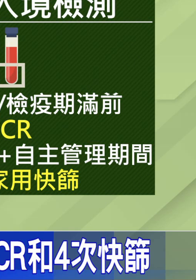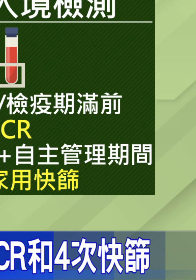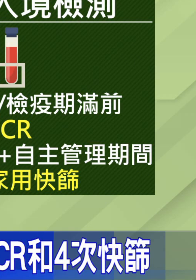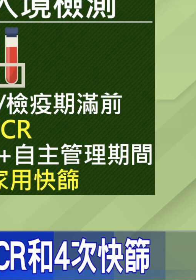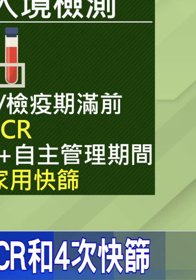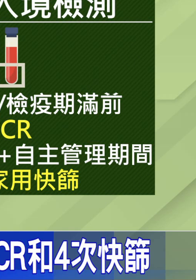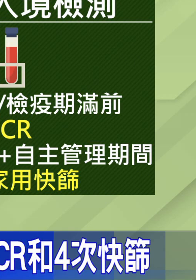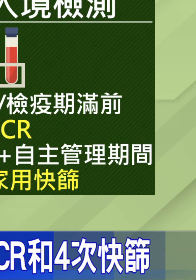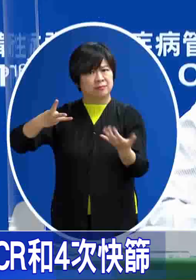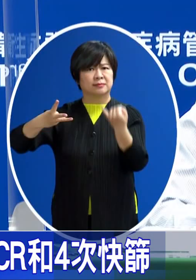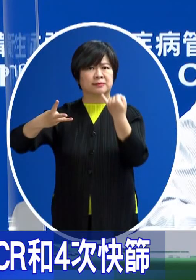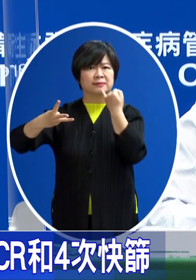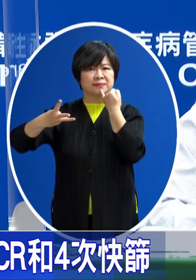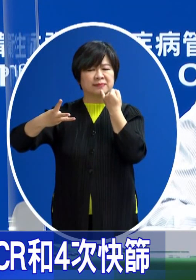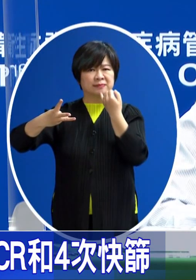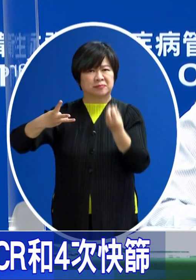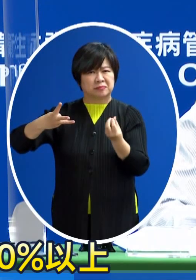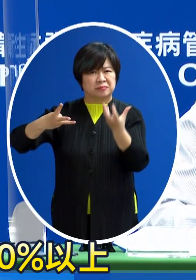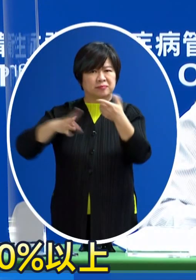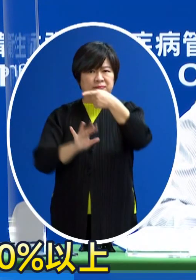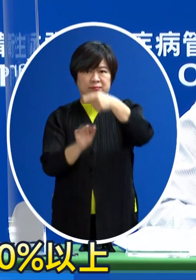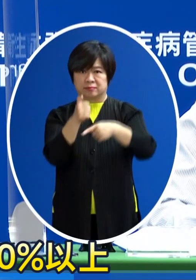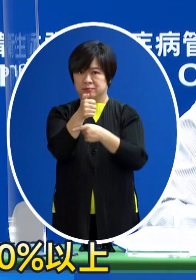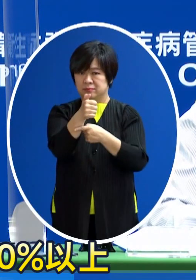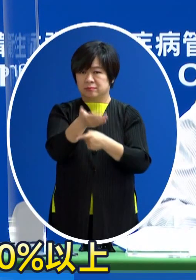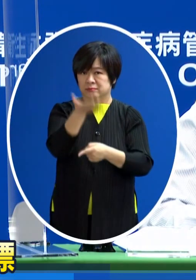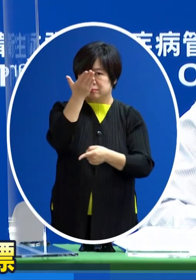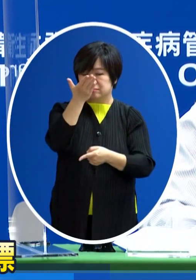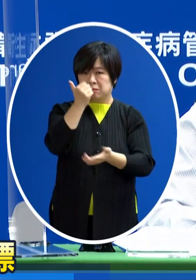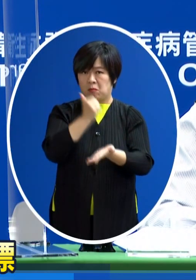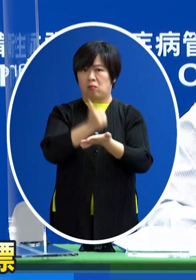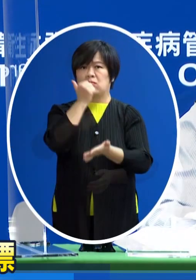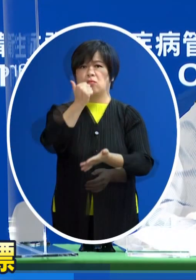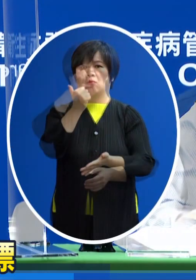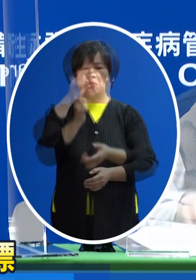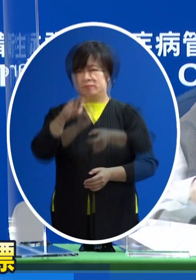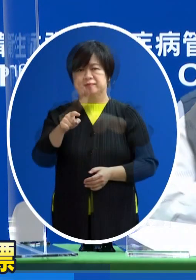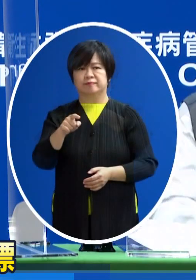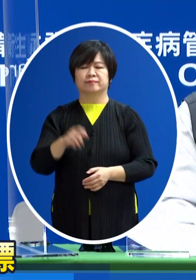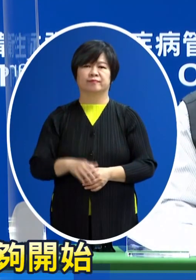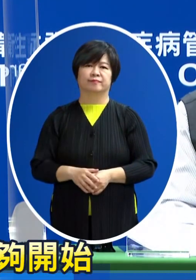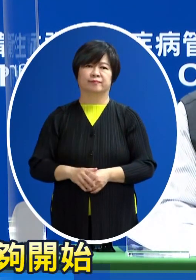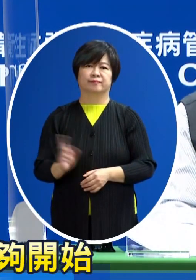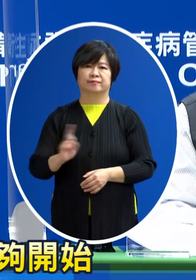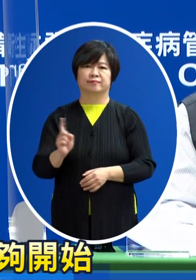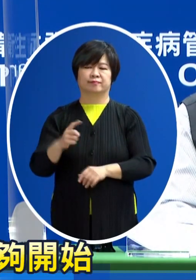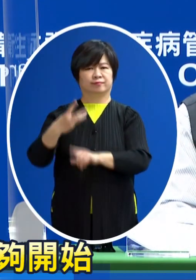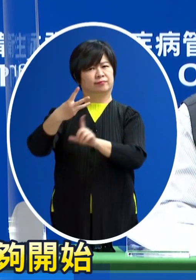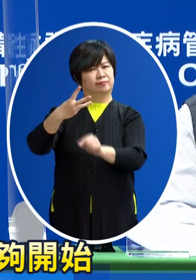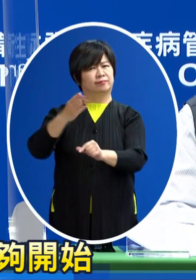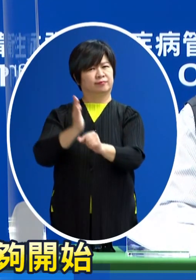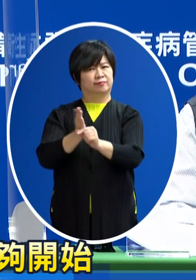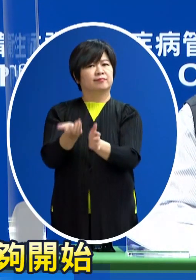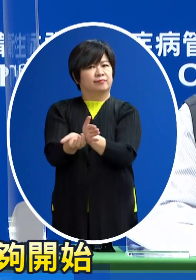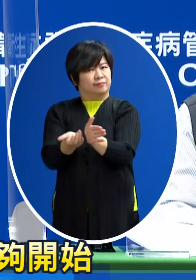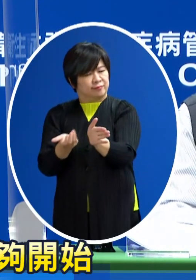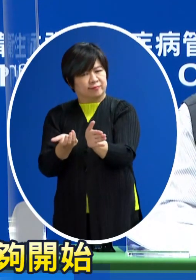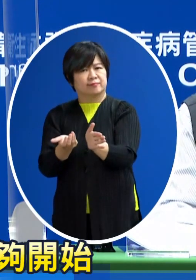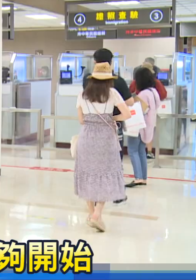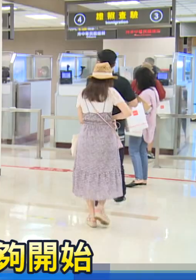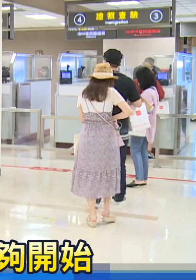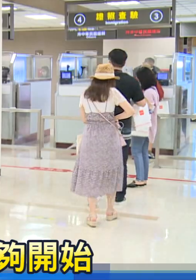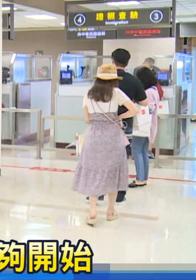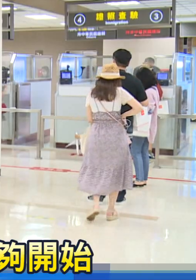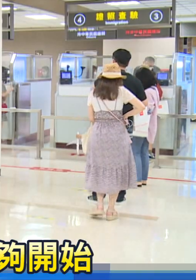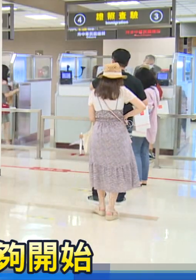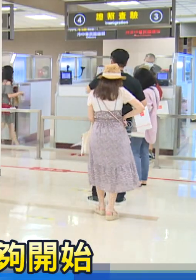快3月中开放， 达到50%以上，这是我们第一个目标，我们希望在3月中以前能够开